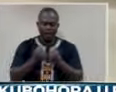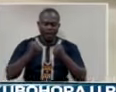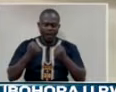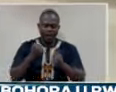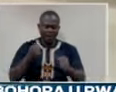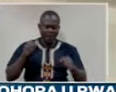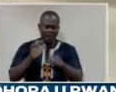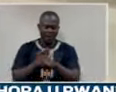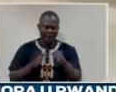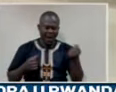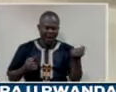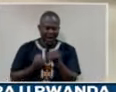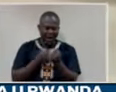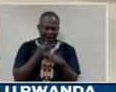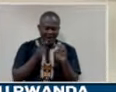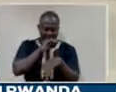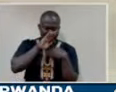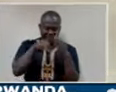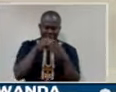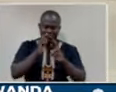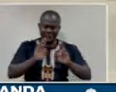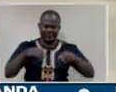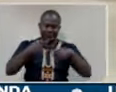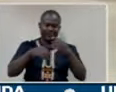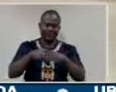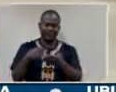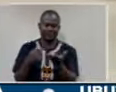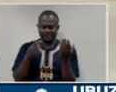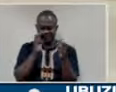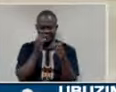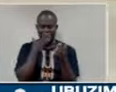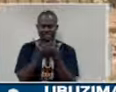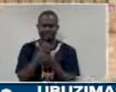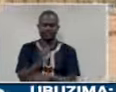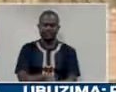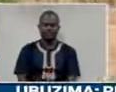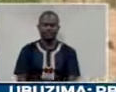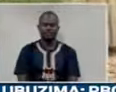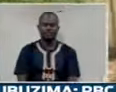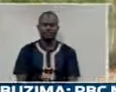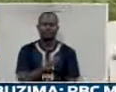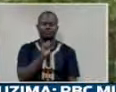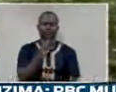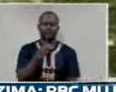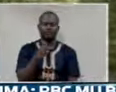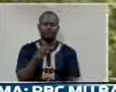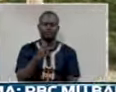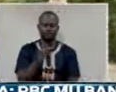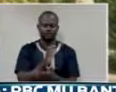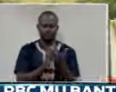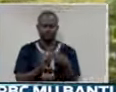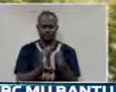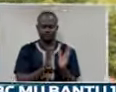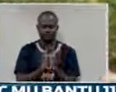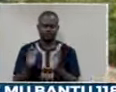inkunga, ariko uko byagenda kose twiteguye gukomeza, ahubwo tukareba ko byaba byiza kurushaho. Muyoboke Alexi ni umwe mu bantu